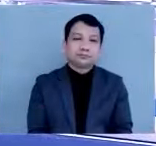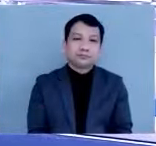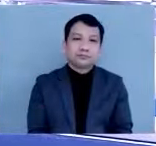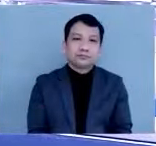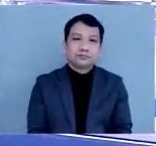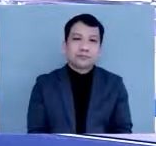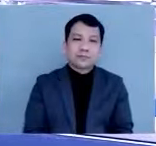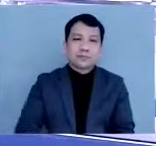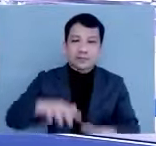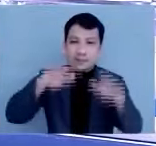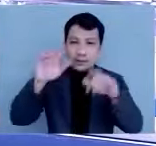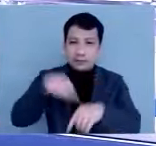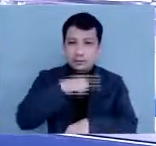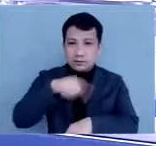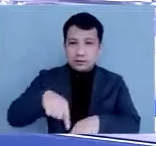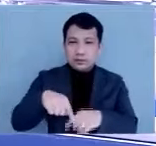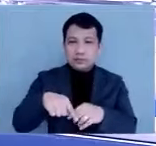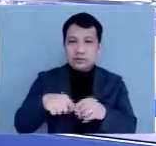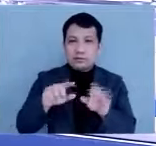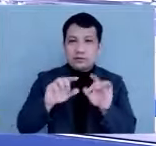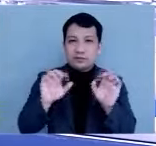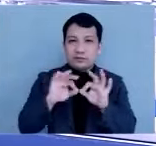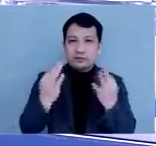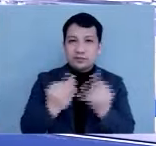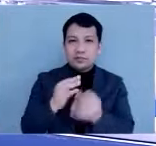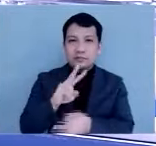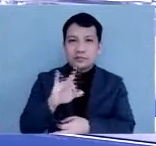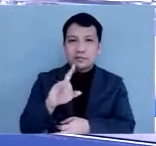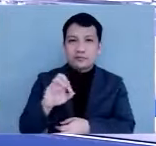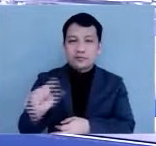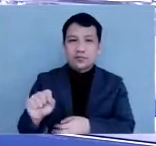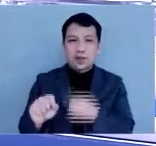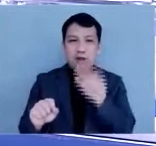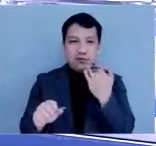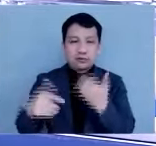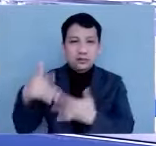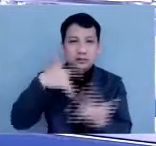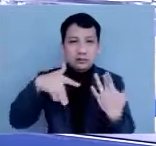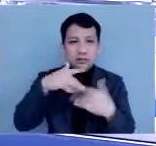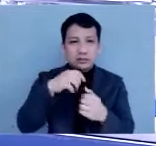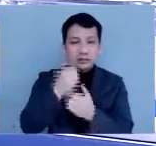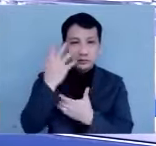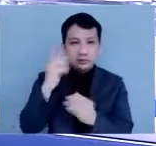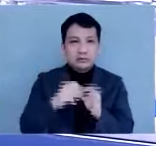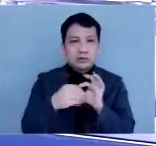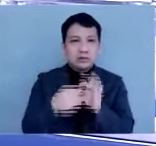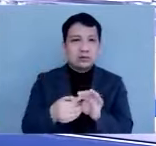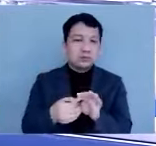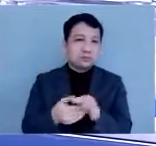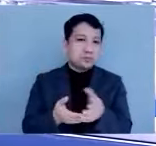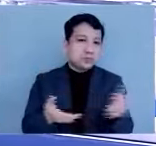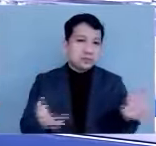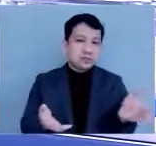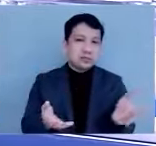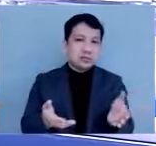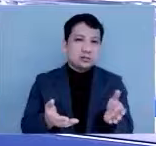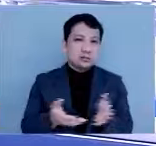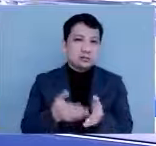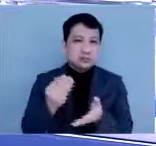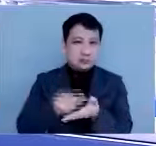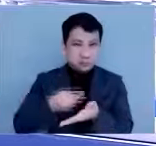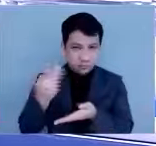Binagyan naman ng batiko sa mga Bilafuerte ng Camarines Sur dahil daw sa pagliliwaliw daw nila sa Siargao habang bumabagyo. Namimigay pa ng pera.